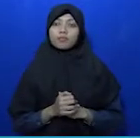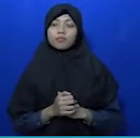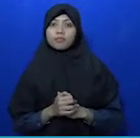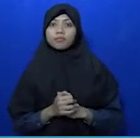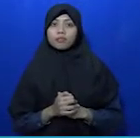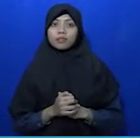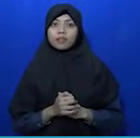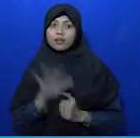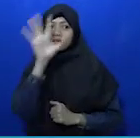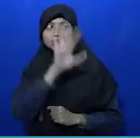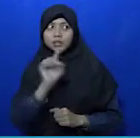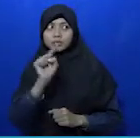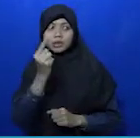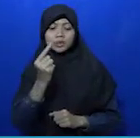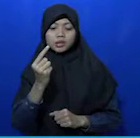Slide pertama.